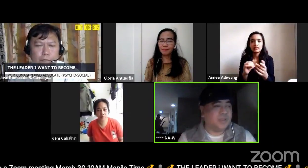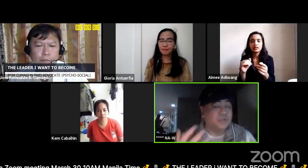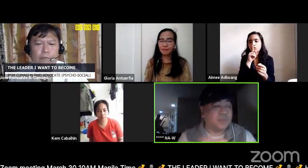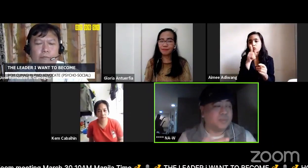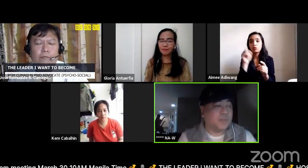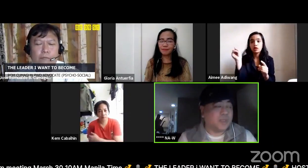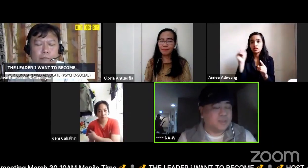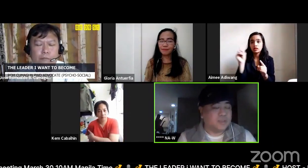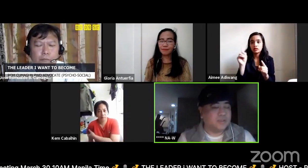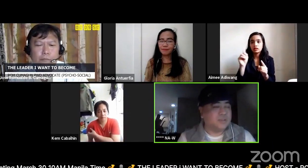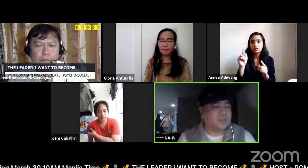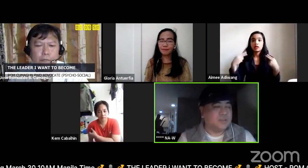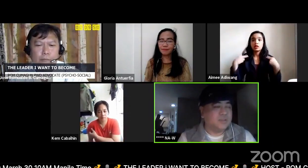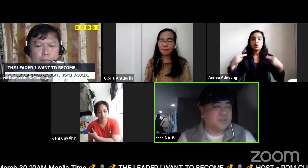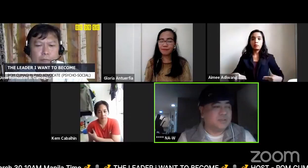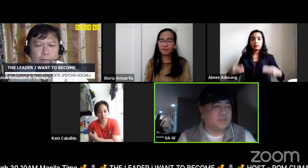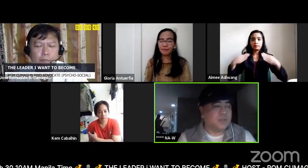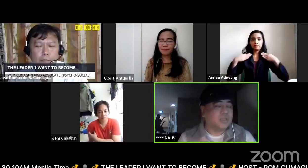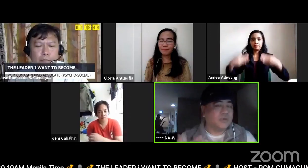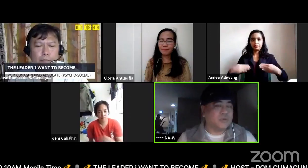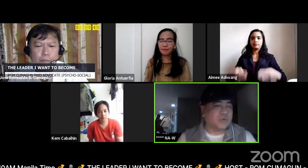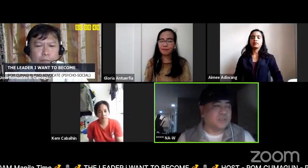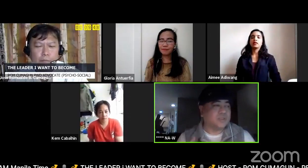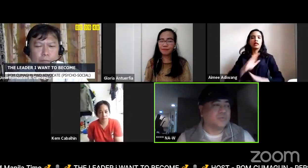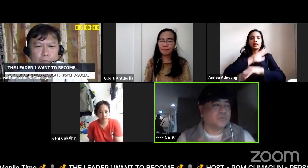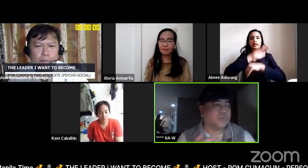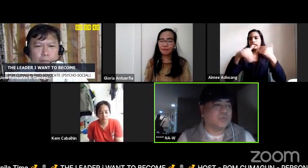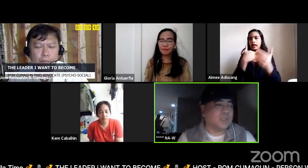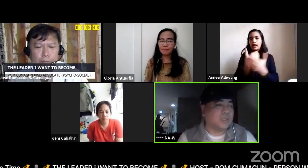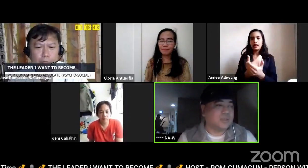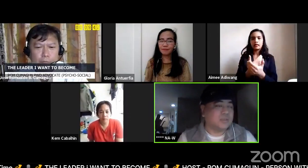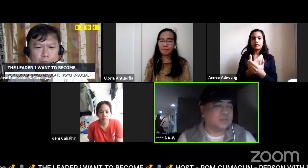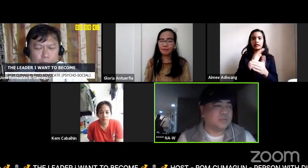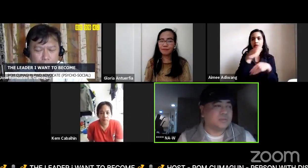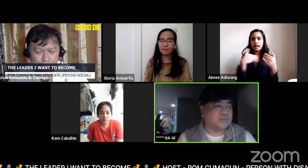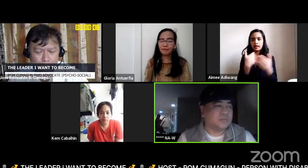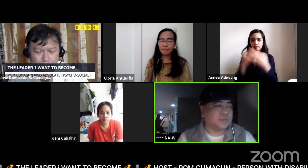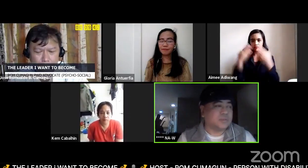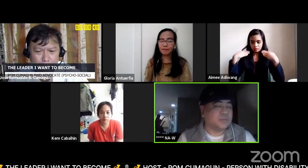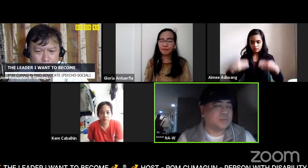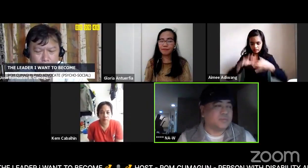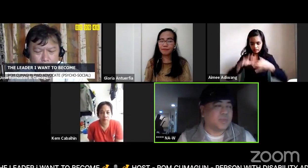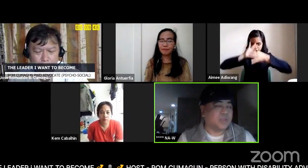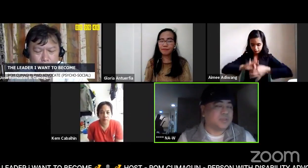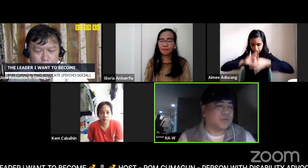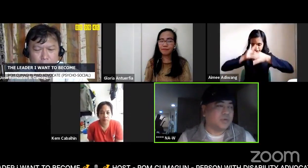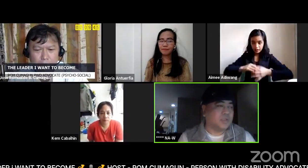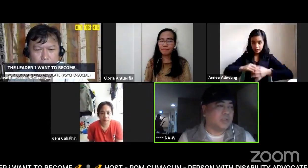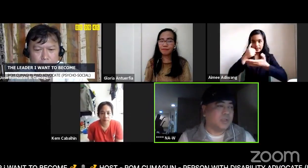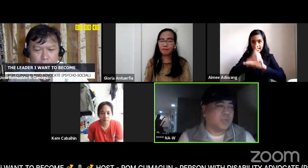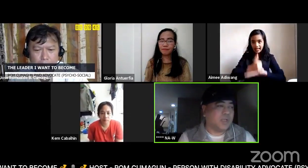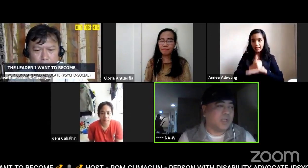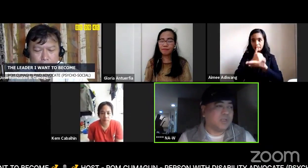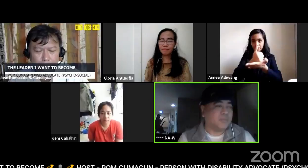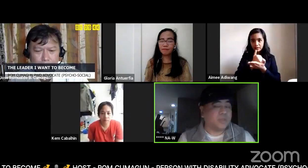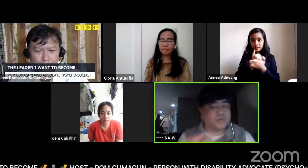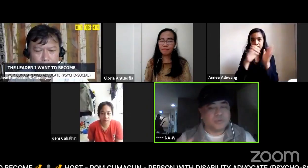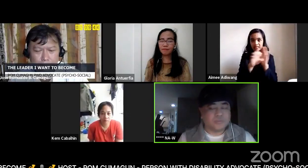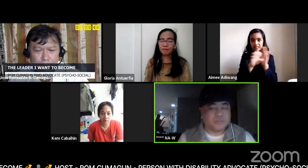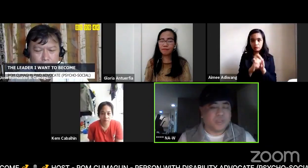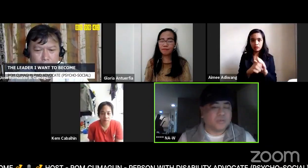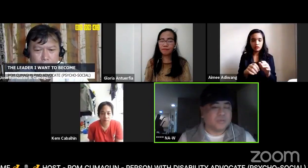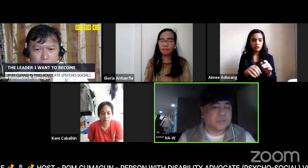would be the human body. So lahat ng organs nagtutulungan. Na pag isang organ na